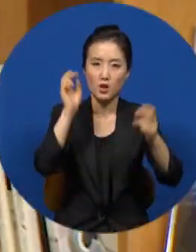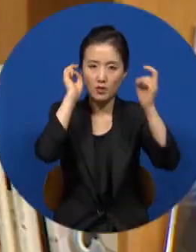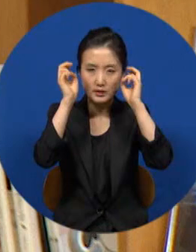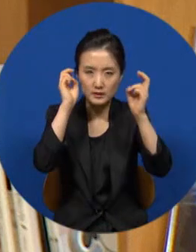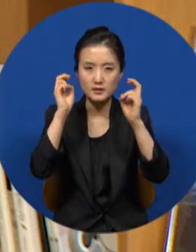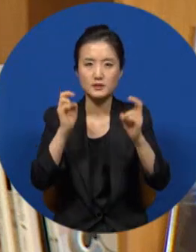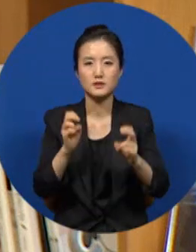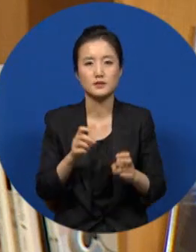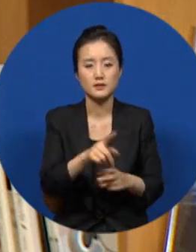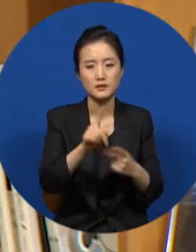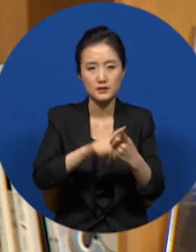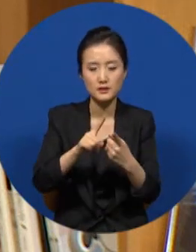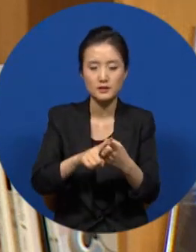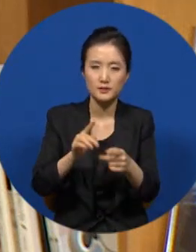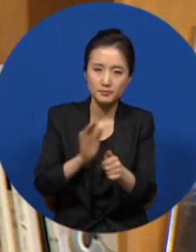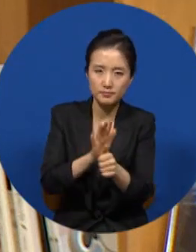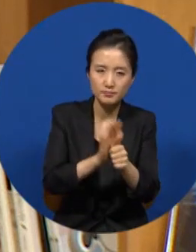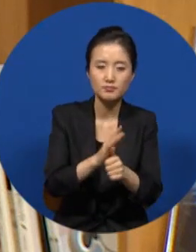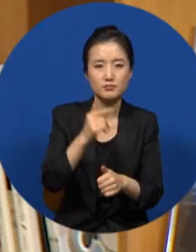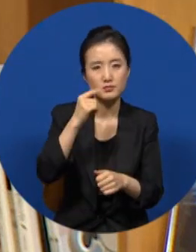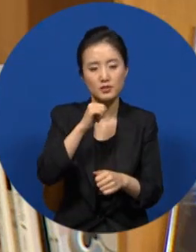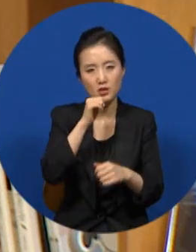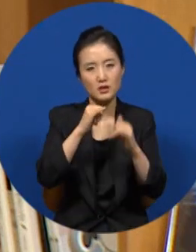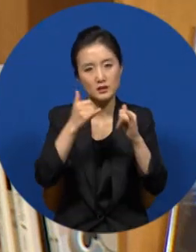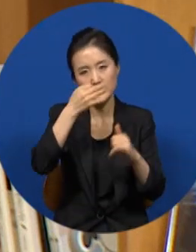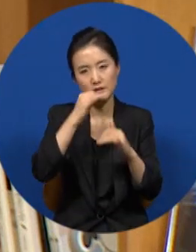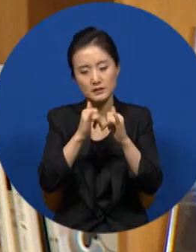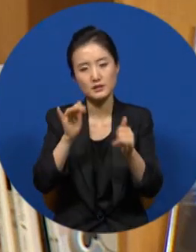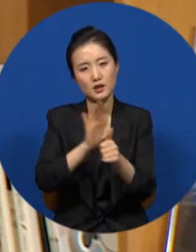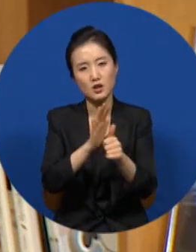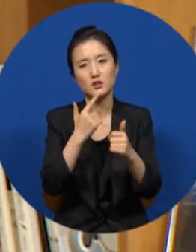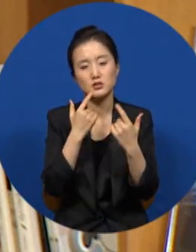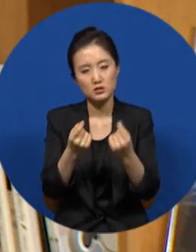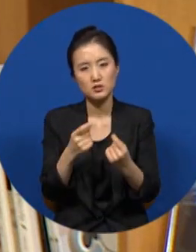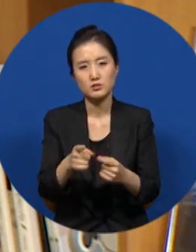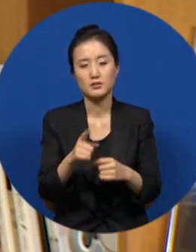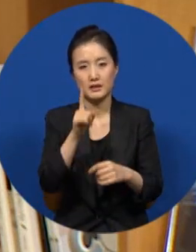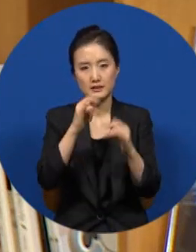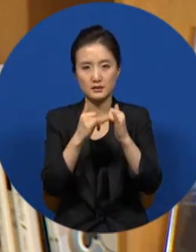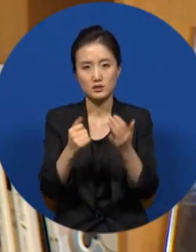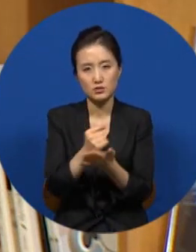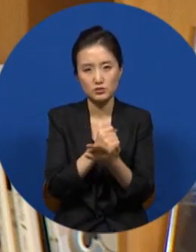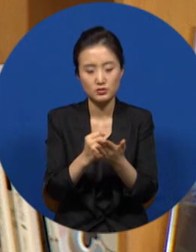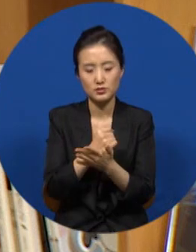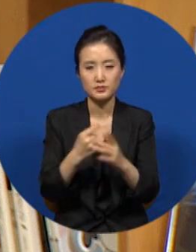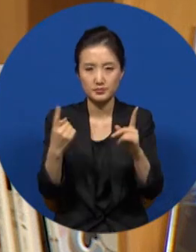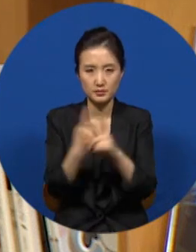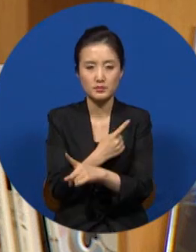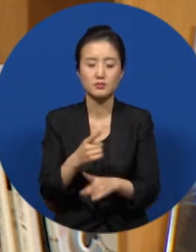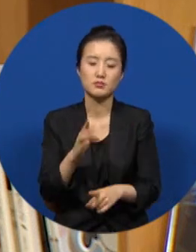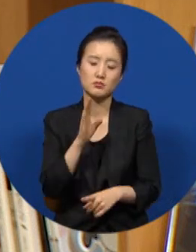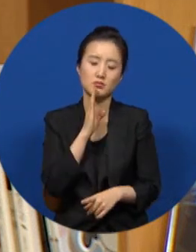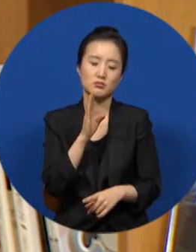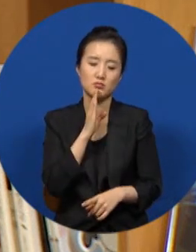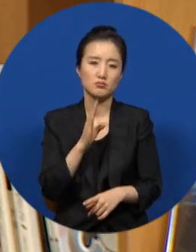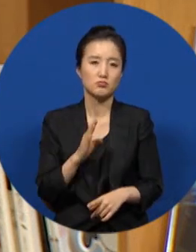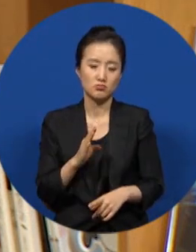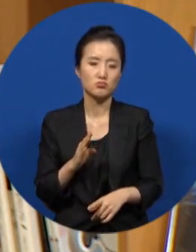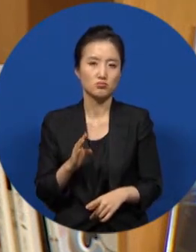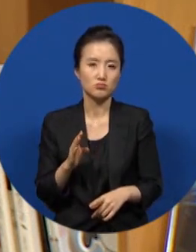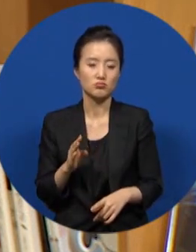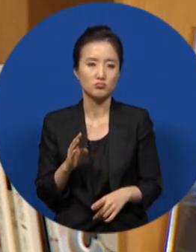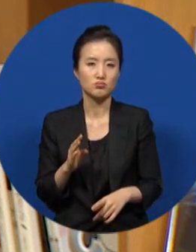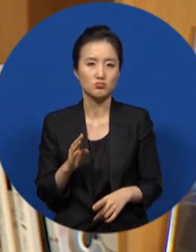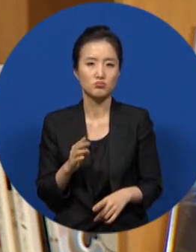없어요. 수혜자는 있을 뿐이지 준 사람의 운을 바꾸는 건 전혀 관계가 없다 이거지. 물론 그런 분들이 많으면 더욱 좋겠습니다.